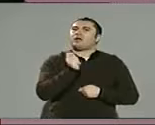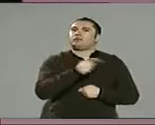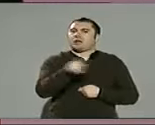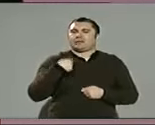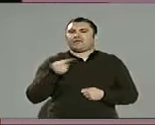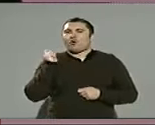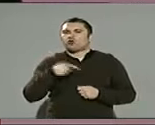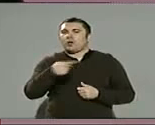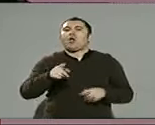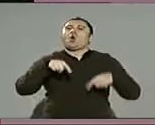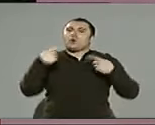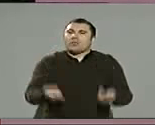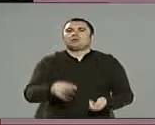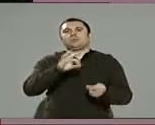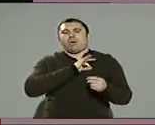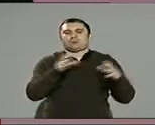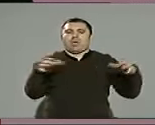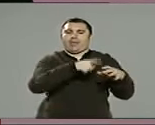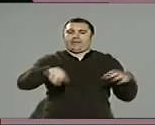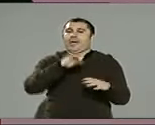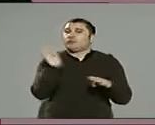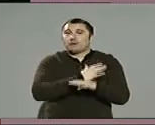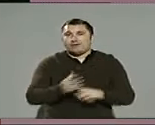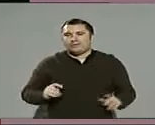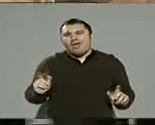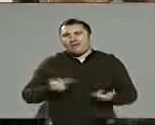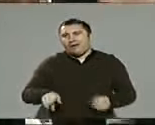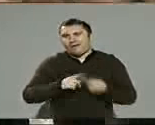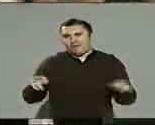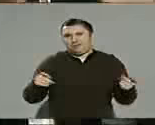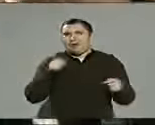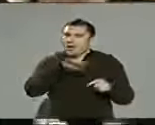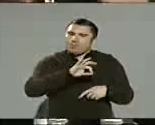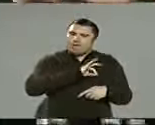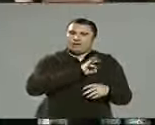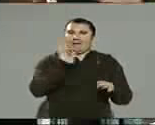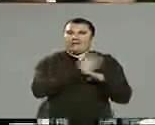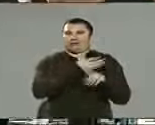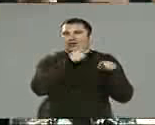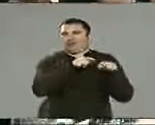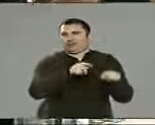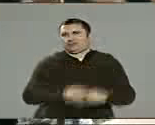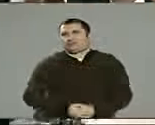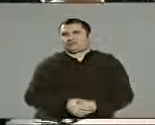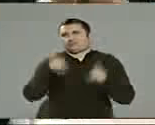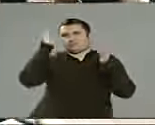Und dann entscheidet die Partei und sonst niemand, liebe Genossinnen und Genossen, und sonst niemand.